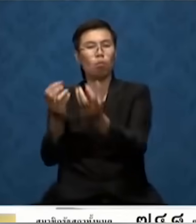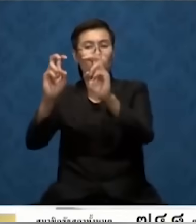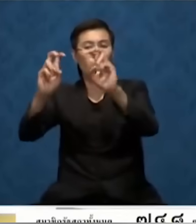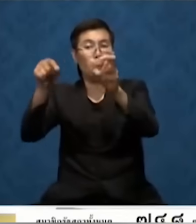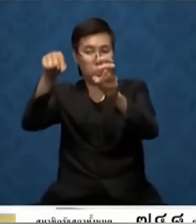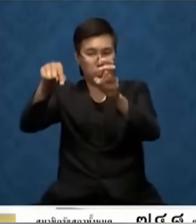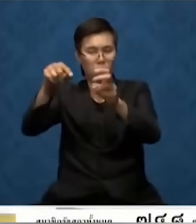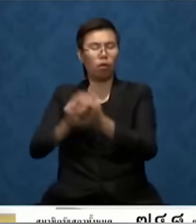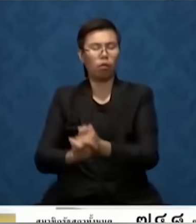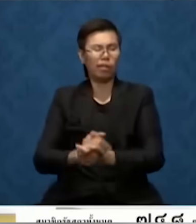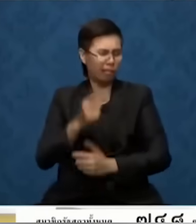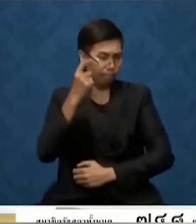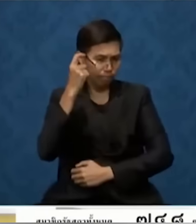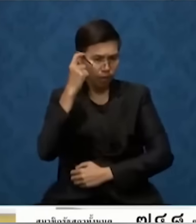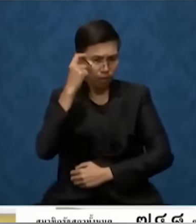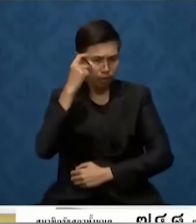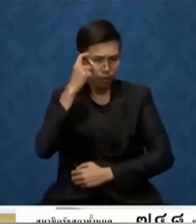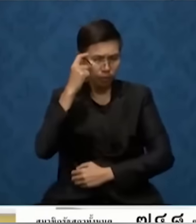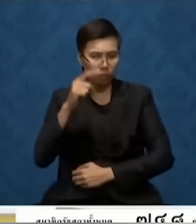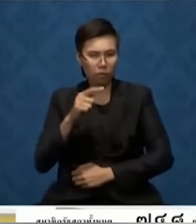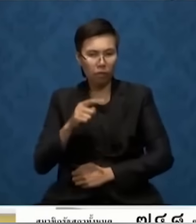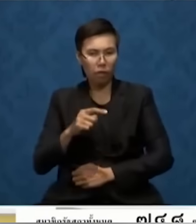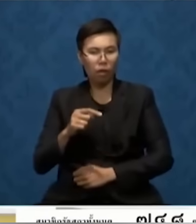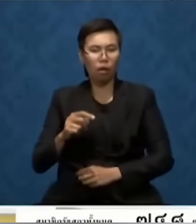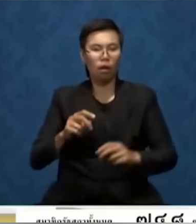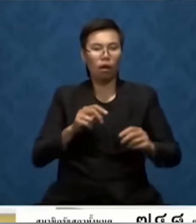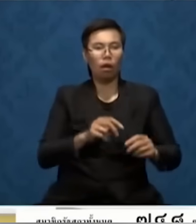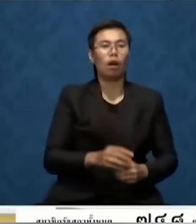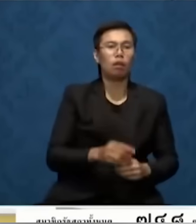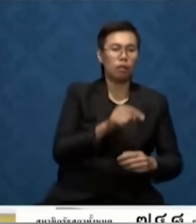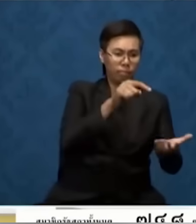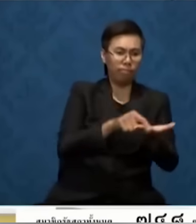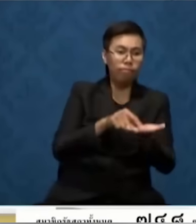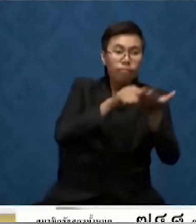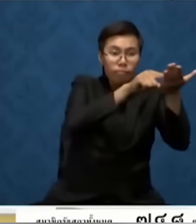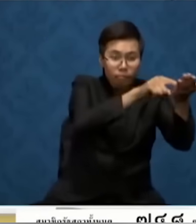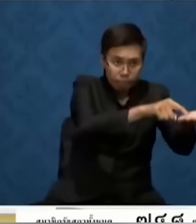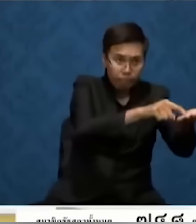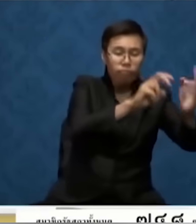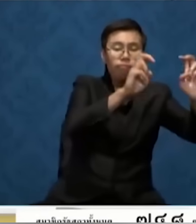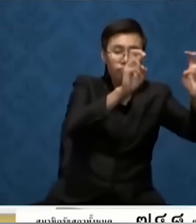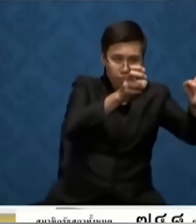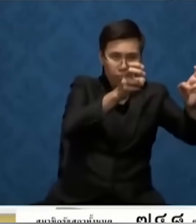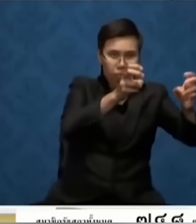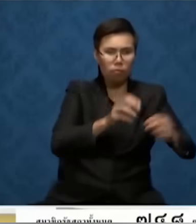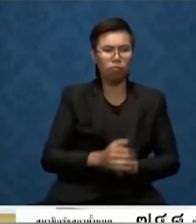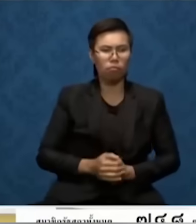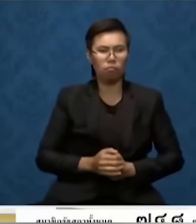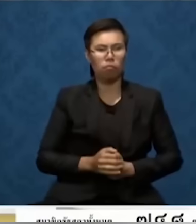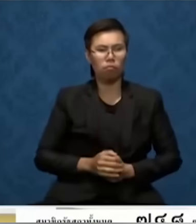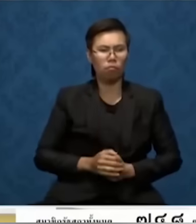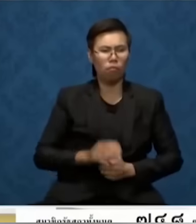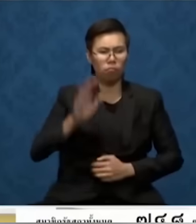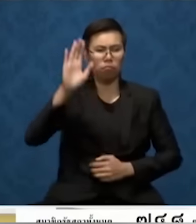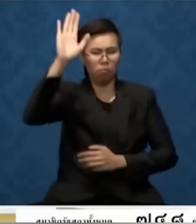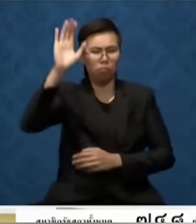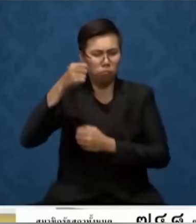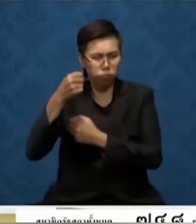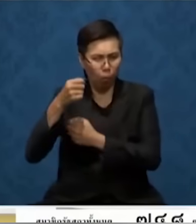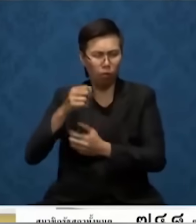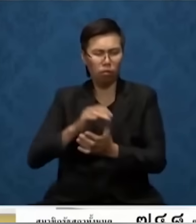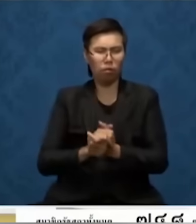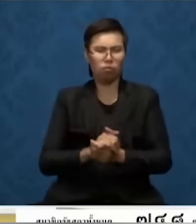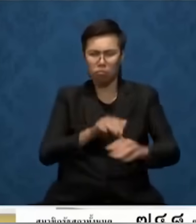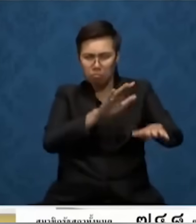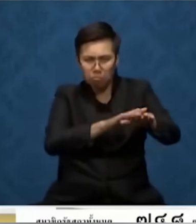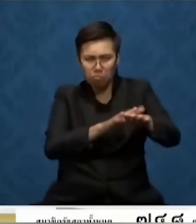าเสนอเป็นยติก็ลุกขึ้นมาทักท้วงและก็ท้วงติงถึงกระบวน